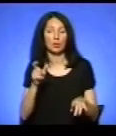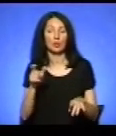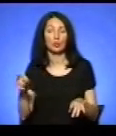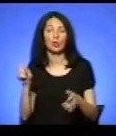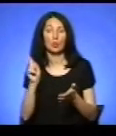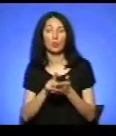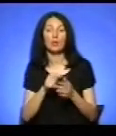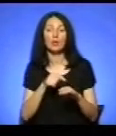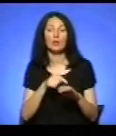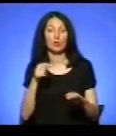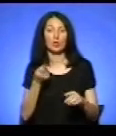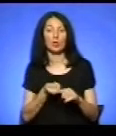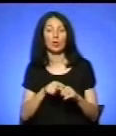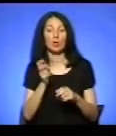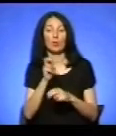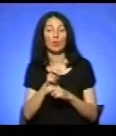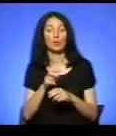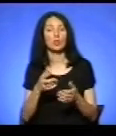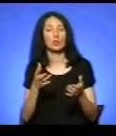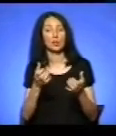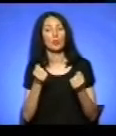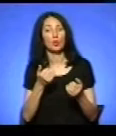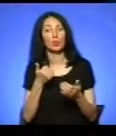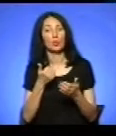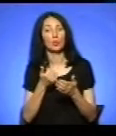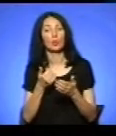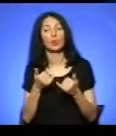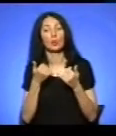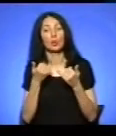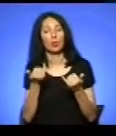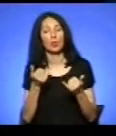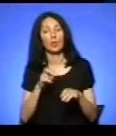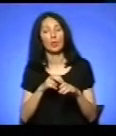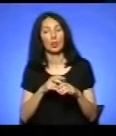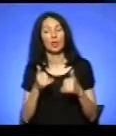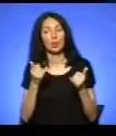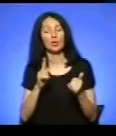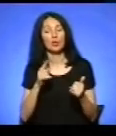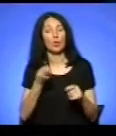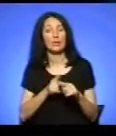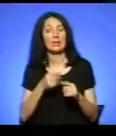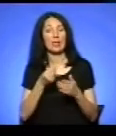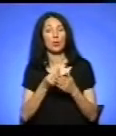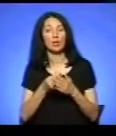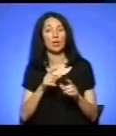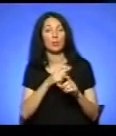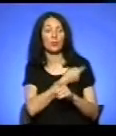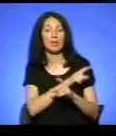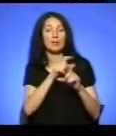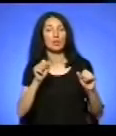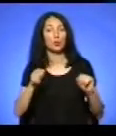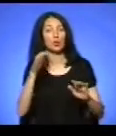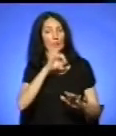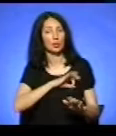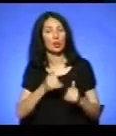повинні відчути. Які приходять на прийом до цього лікаря. Справа в тому, для чого ті кошти можуть, заклади можуть використати ті кошти. Перш за все, на